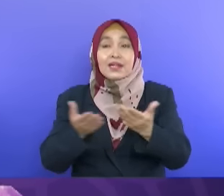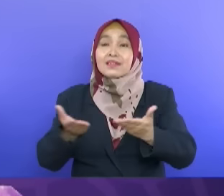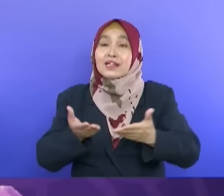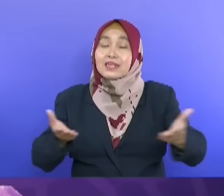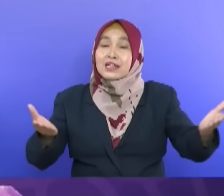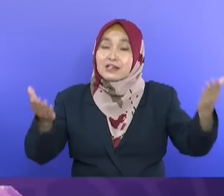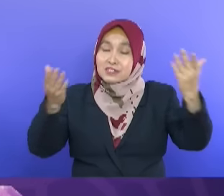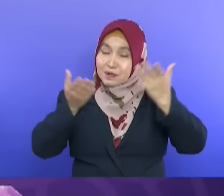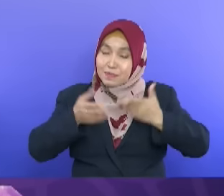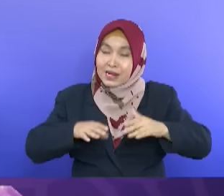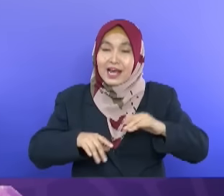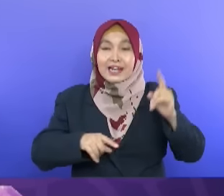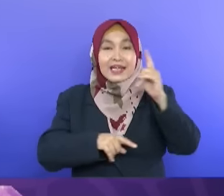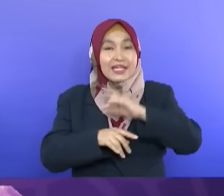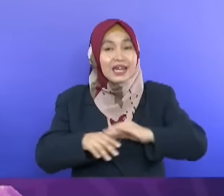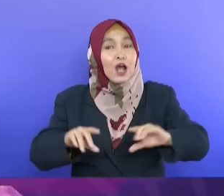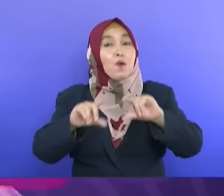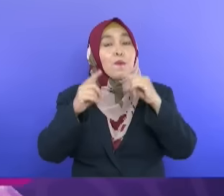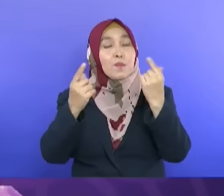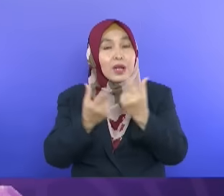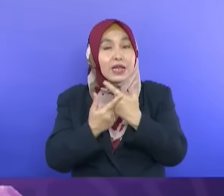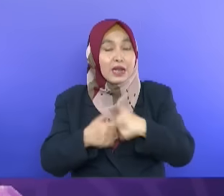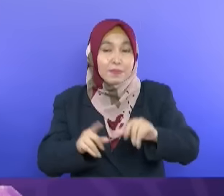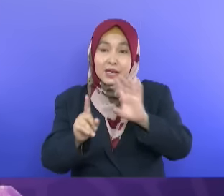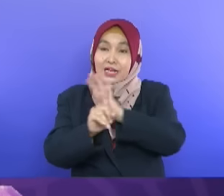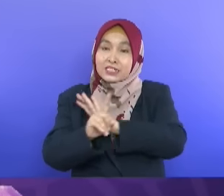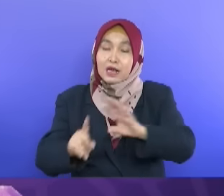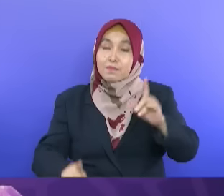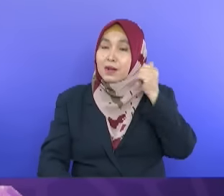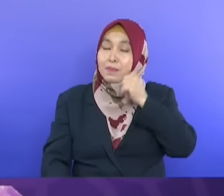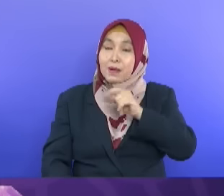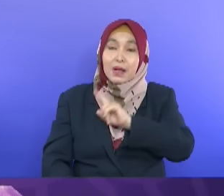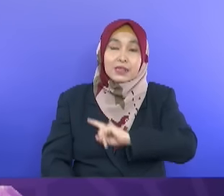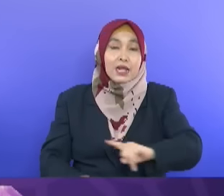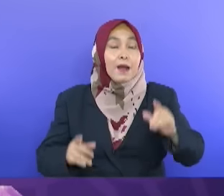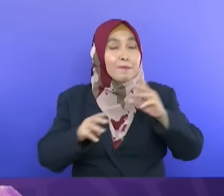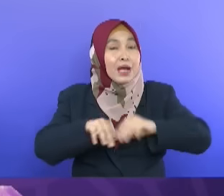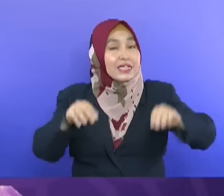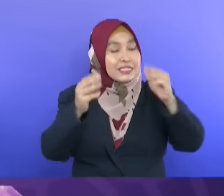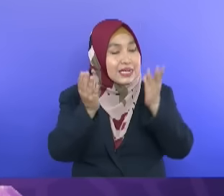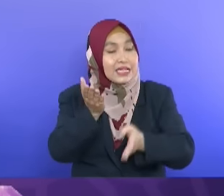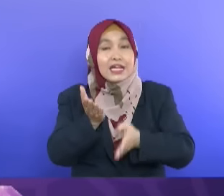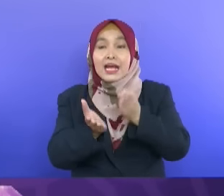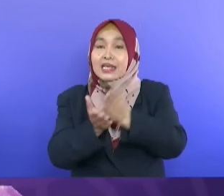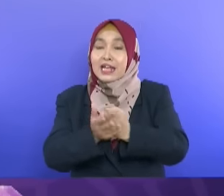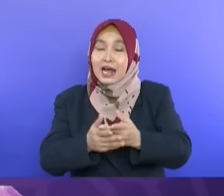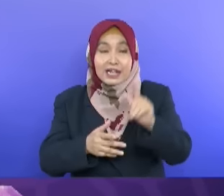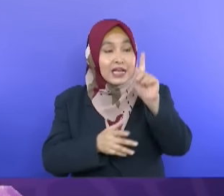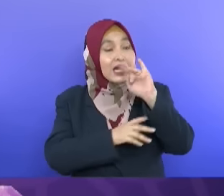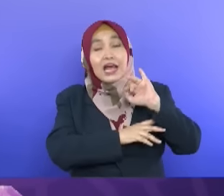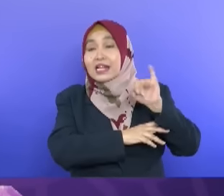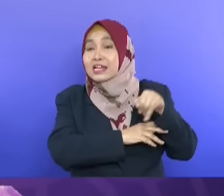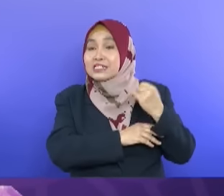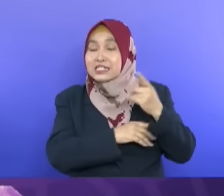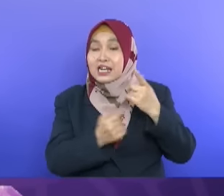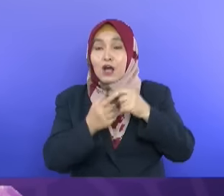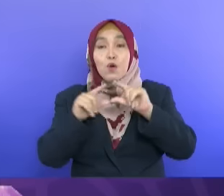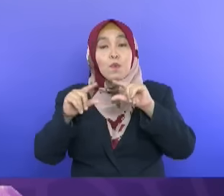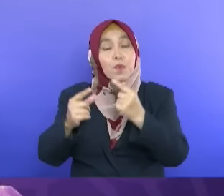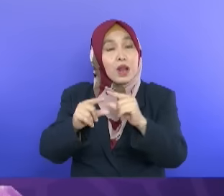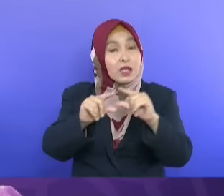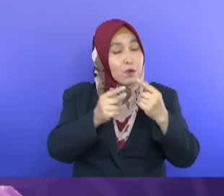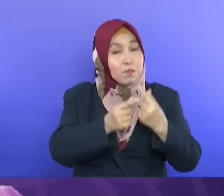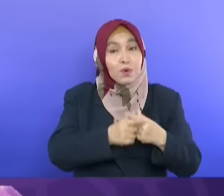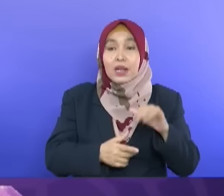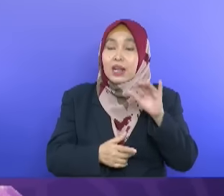bersama pada hari ini kumpulan daripada jamaah muslimat masjid al-hidayah daripada kumpulan-kumpulan